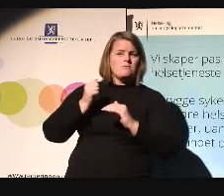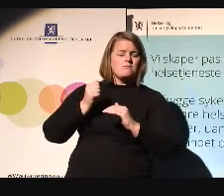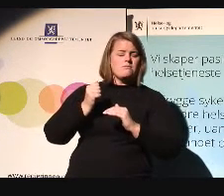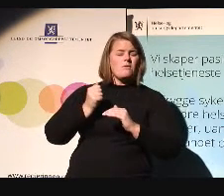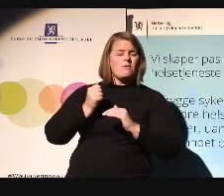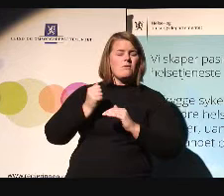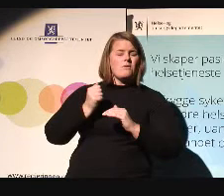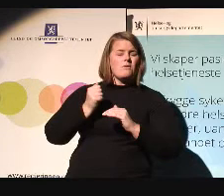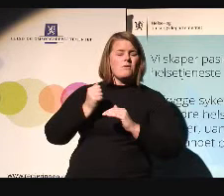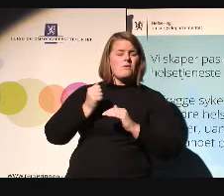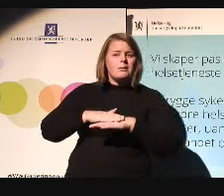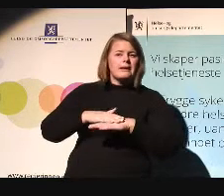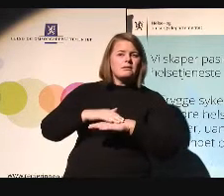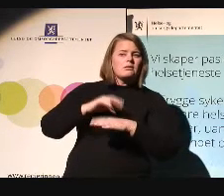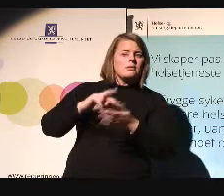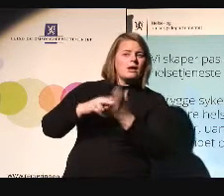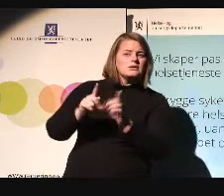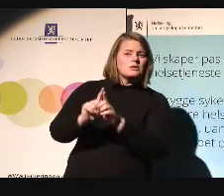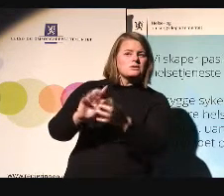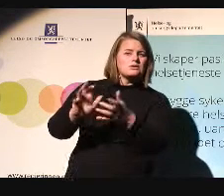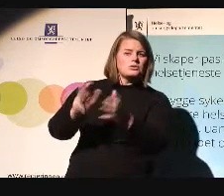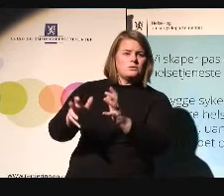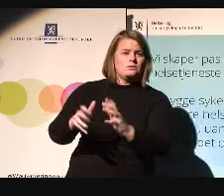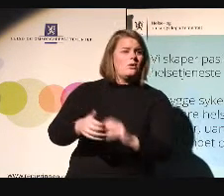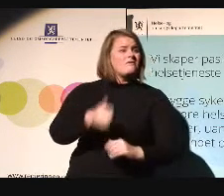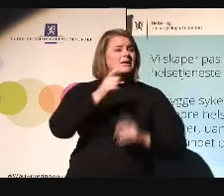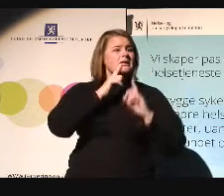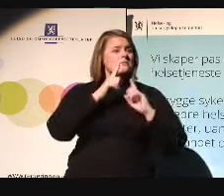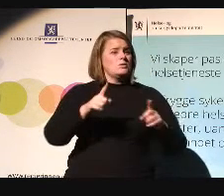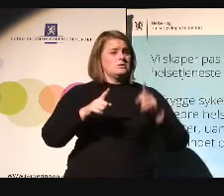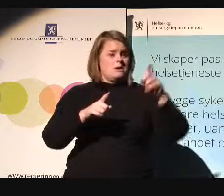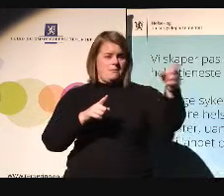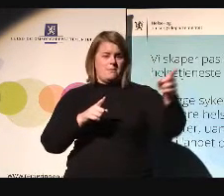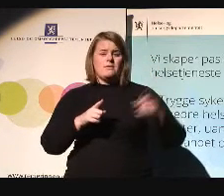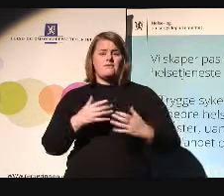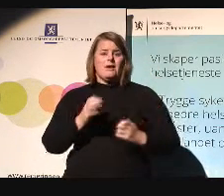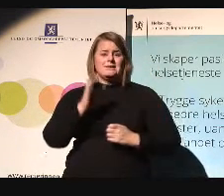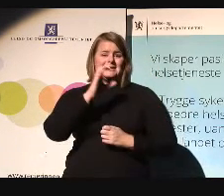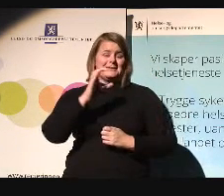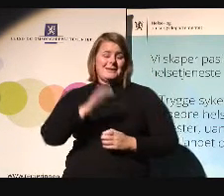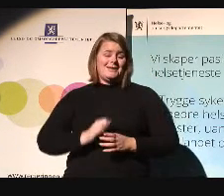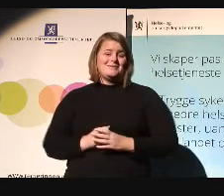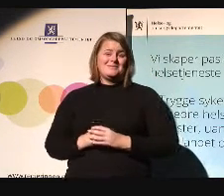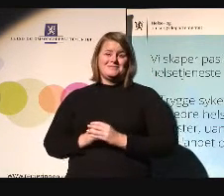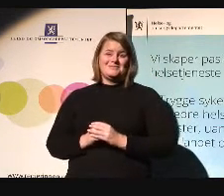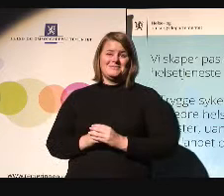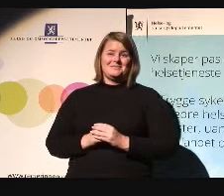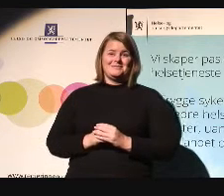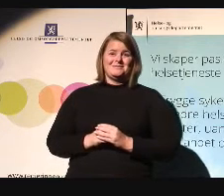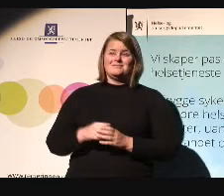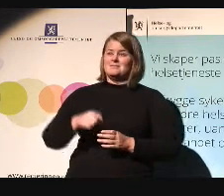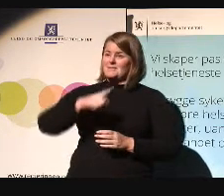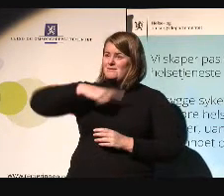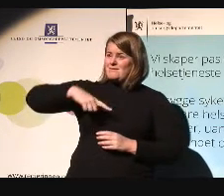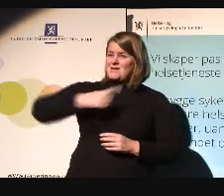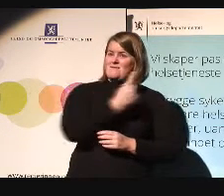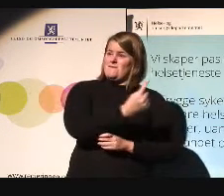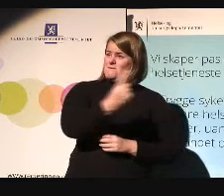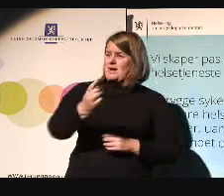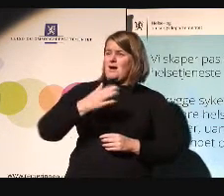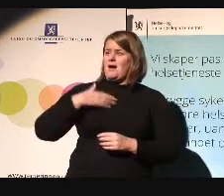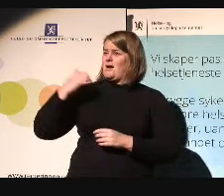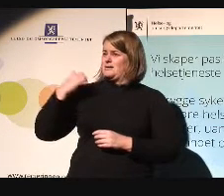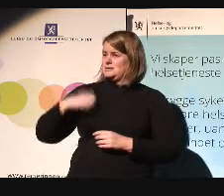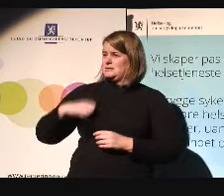Så det er et veldig viktig budskap som Cecilie har til oss alle her. Vi er alle ansvarlige for at dette samfunnet skal